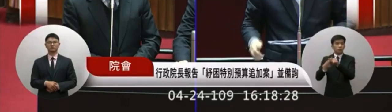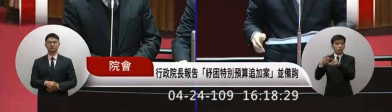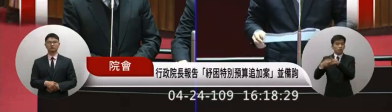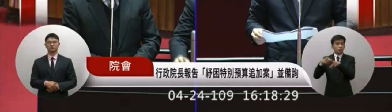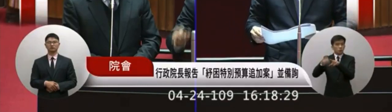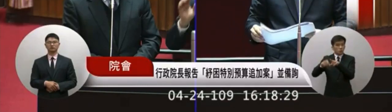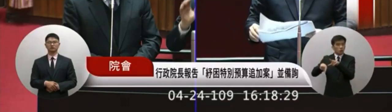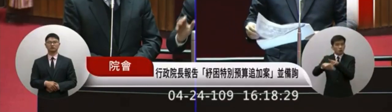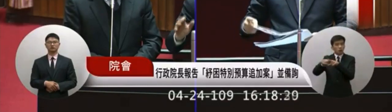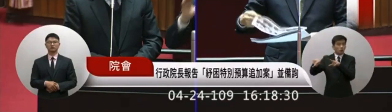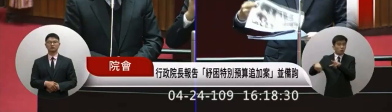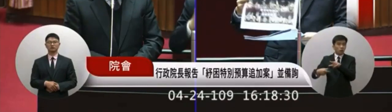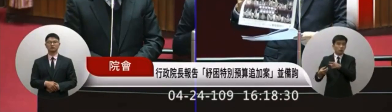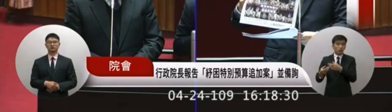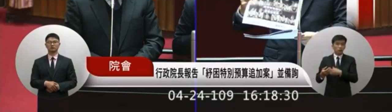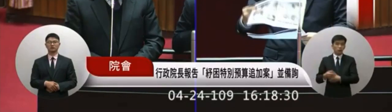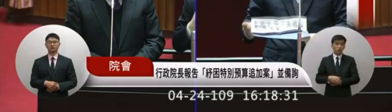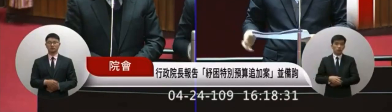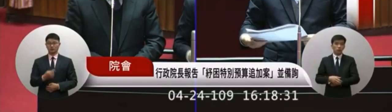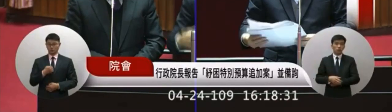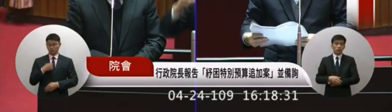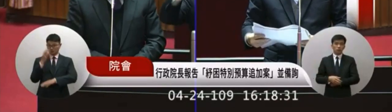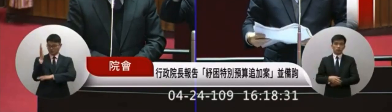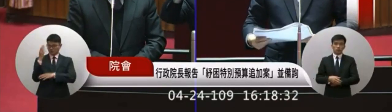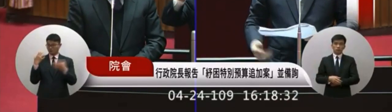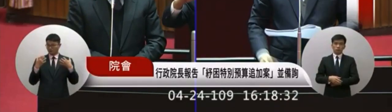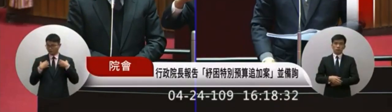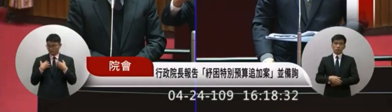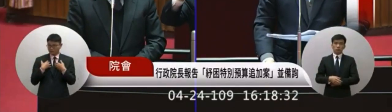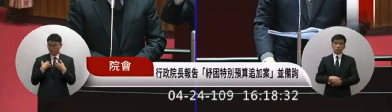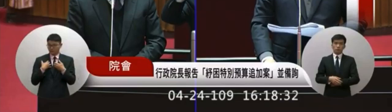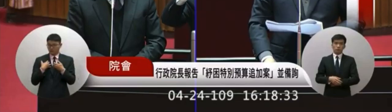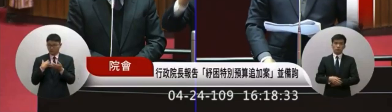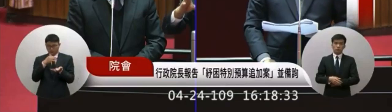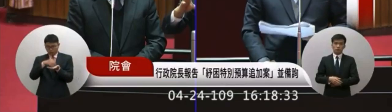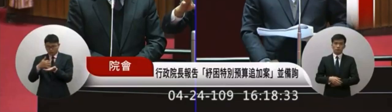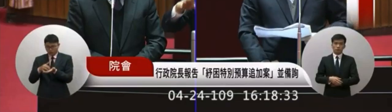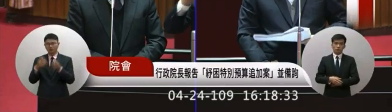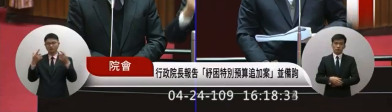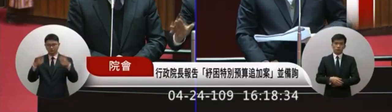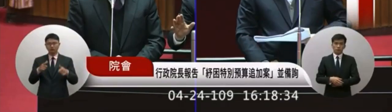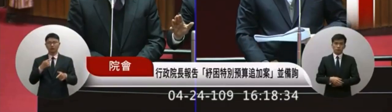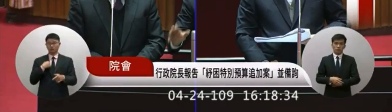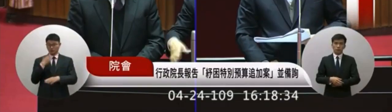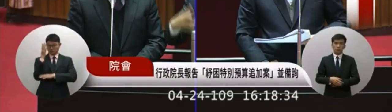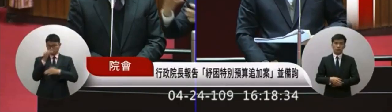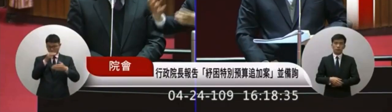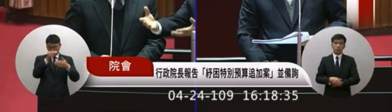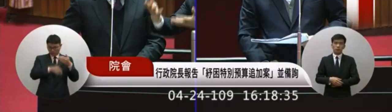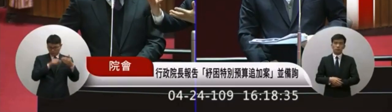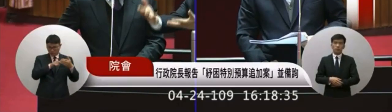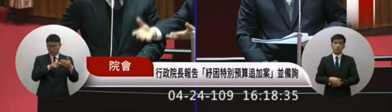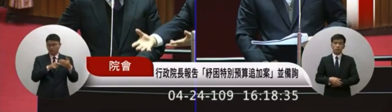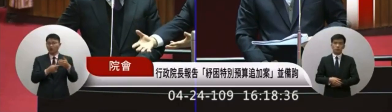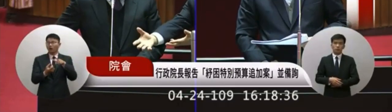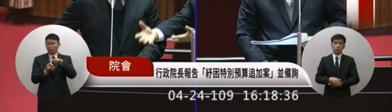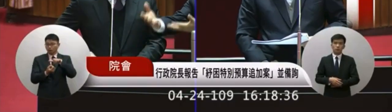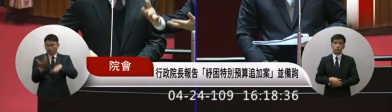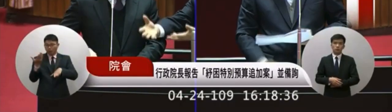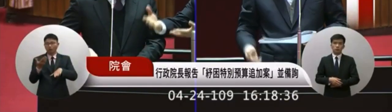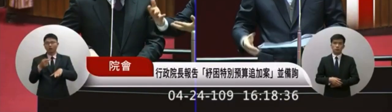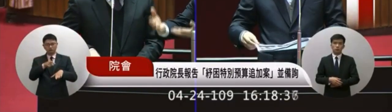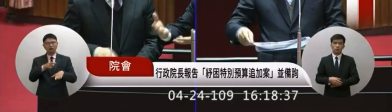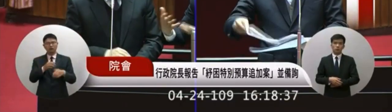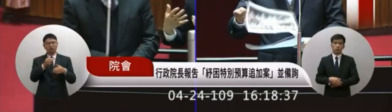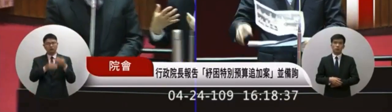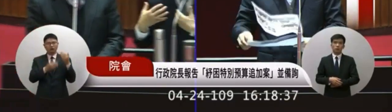儿？ 不是说我们来预估，是说我定了这一个条件这么好，让各